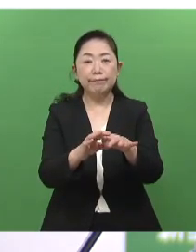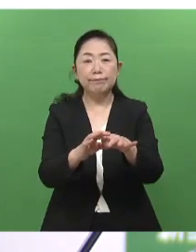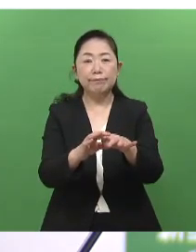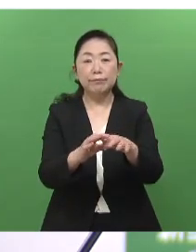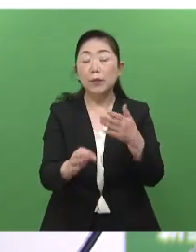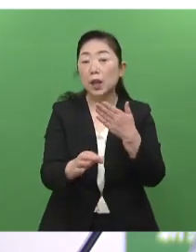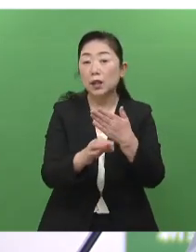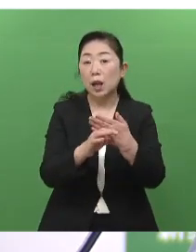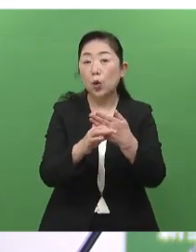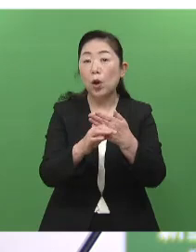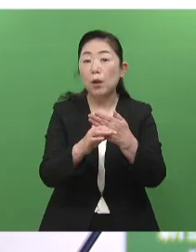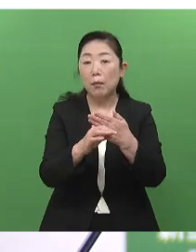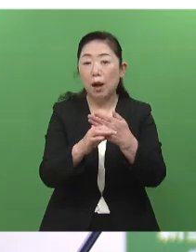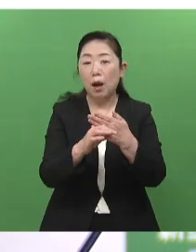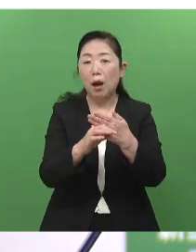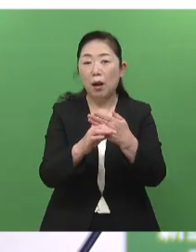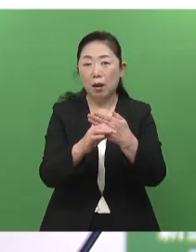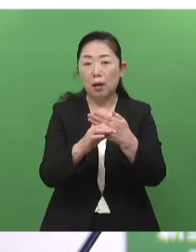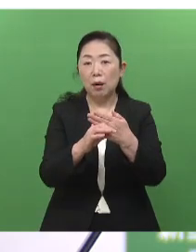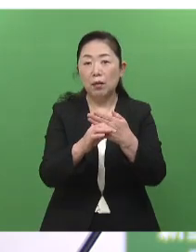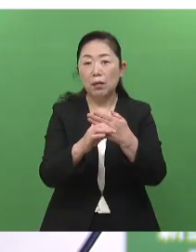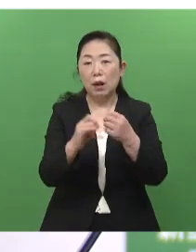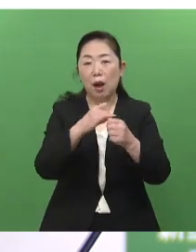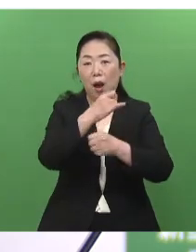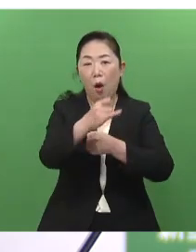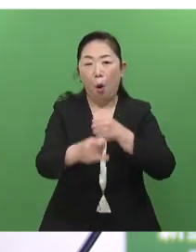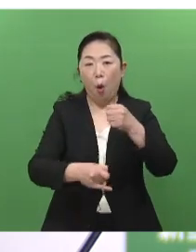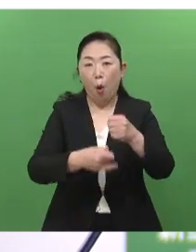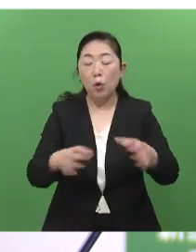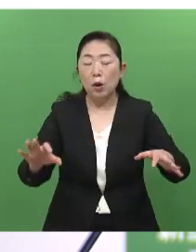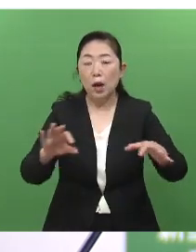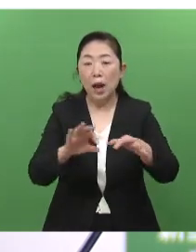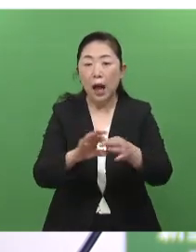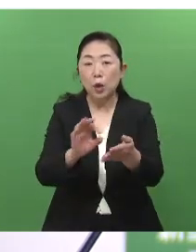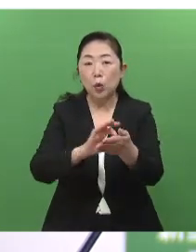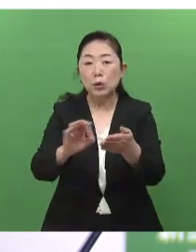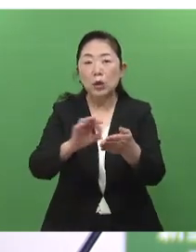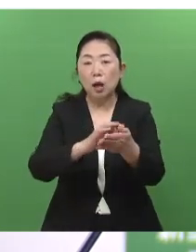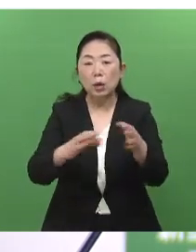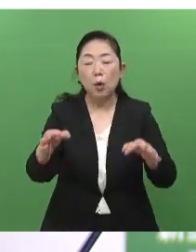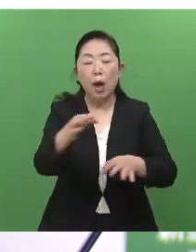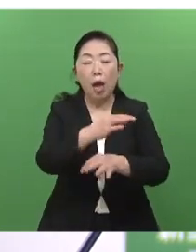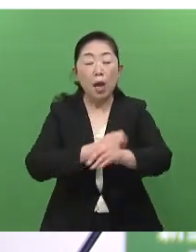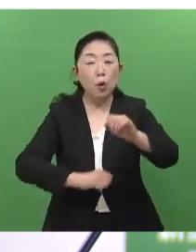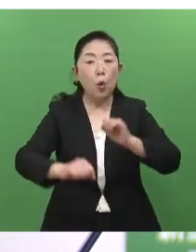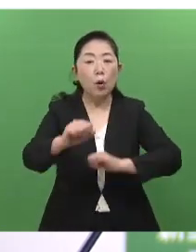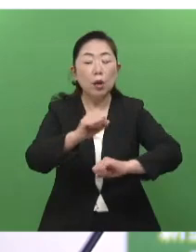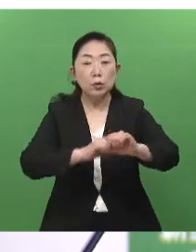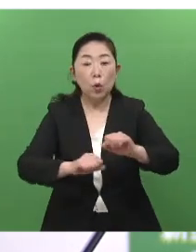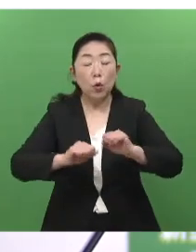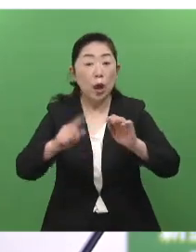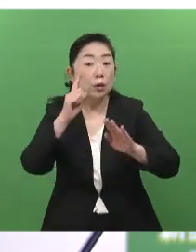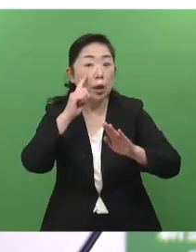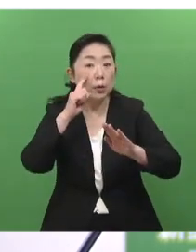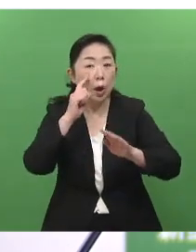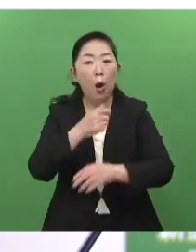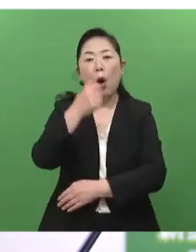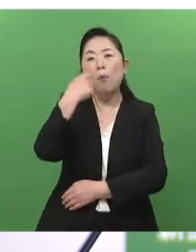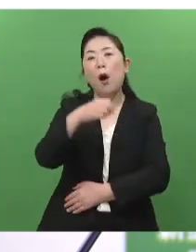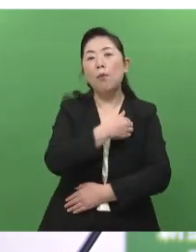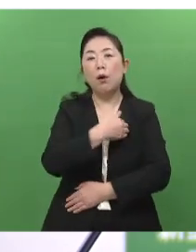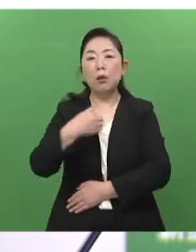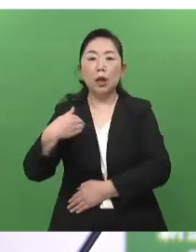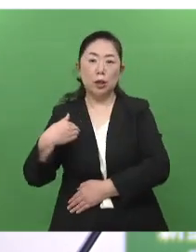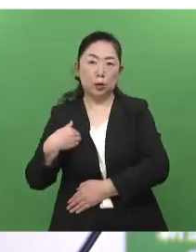例えばオンラインを使っての営業というのはやってみたら意外といけるというような声も届いて